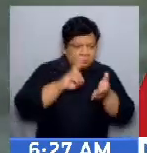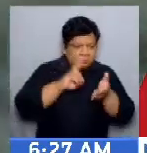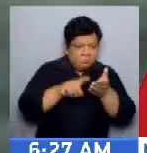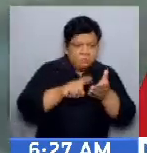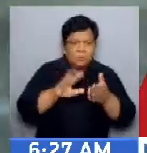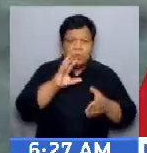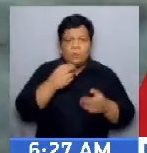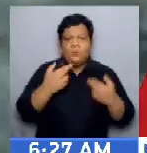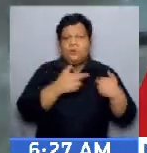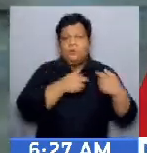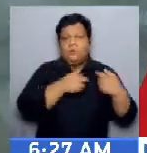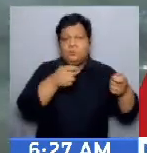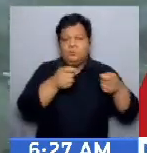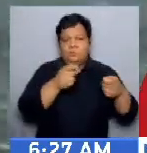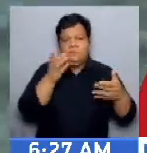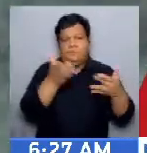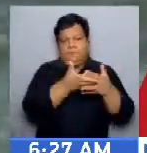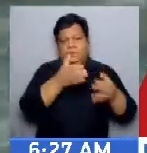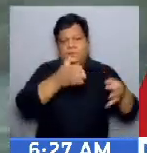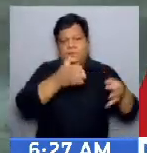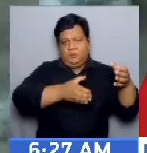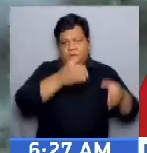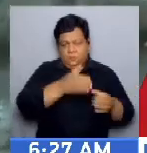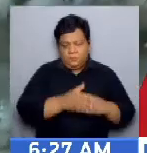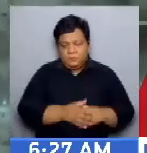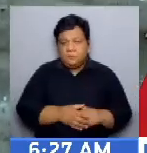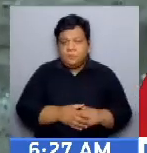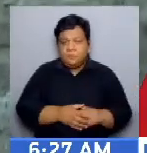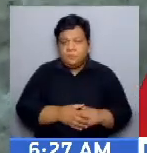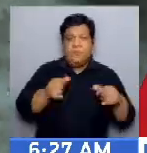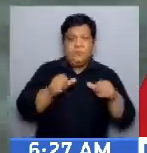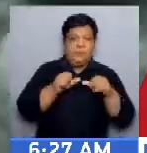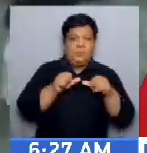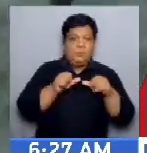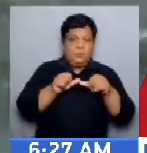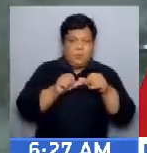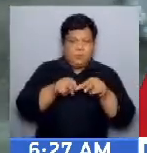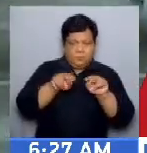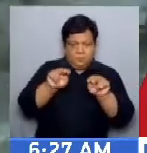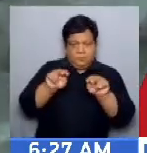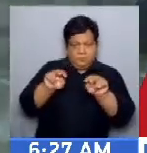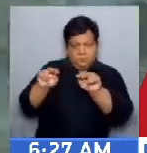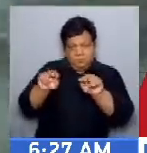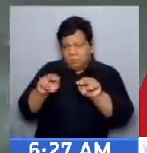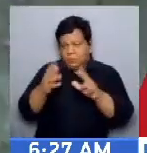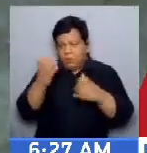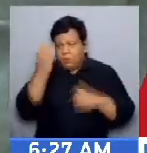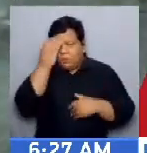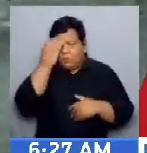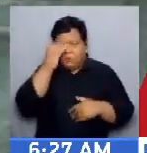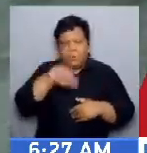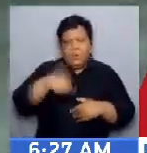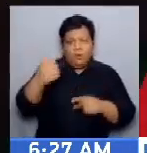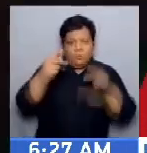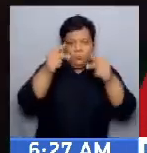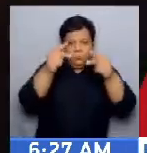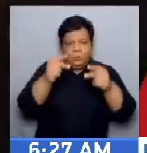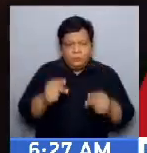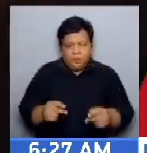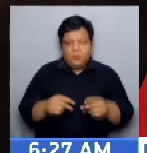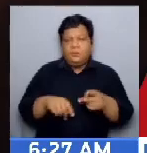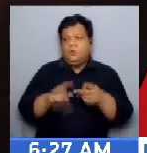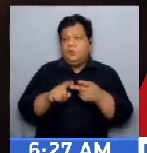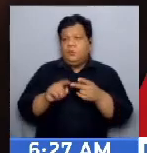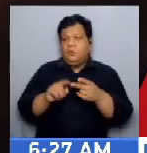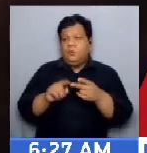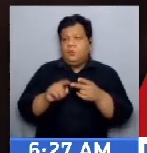ng karampatang kaso. Tuloy-tuloy rin daw ang pagbabantay ng pulisya para matukoy ang iba pang website, online application at illegal na operasyon